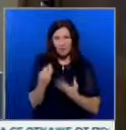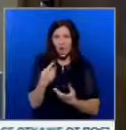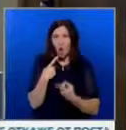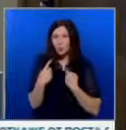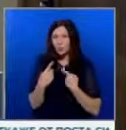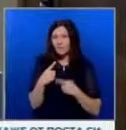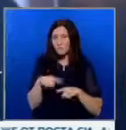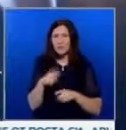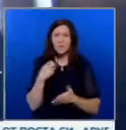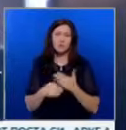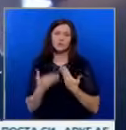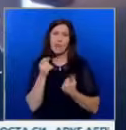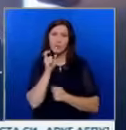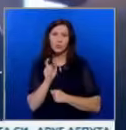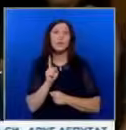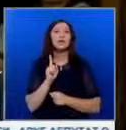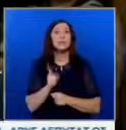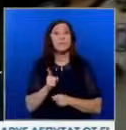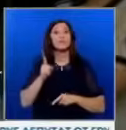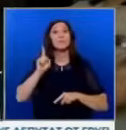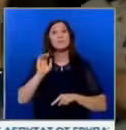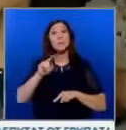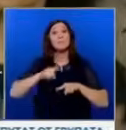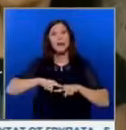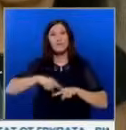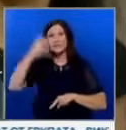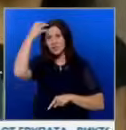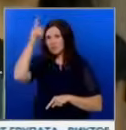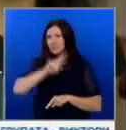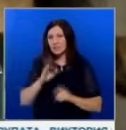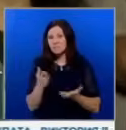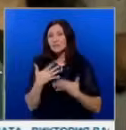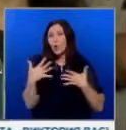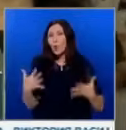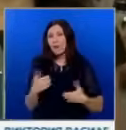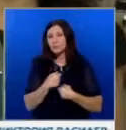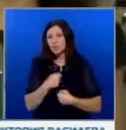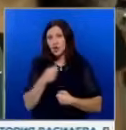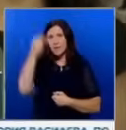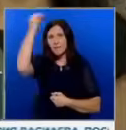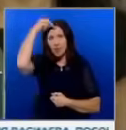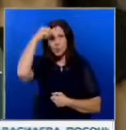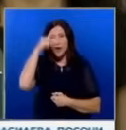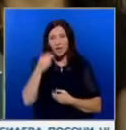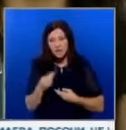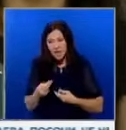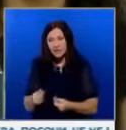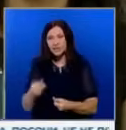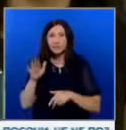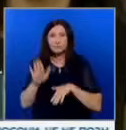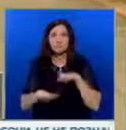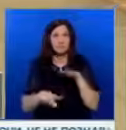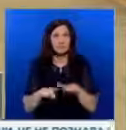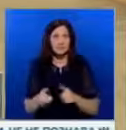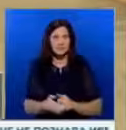присъда. Просто нямам думи. Трябва да сме правова държава, обаче не сме. За огромно съжаление, България обгрижва престъпниците